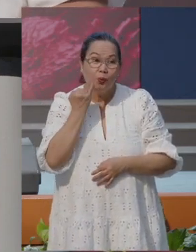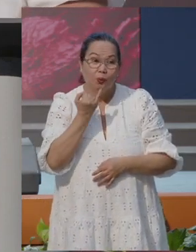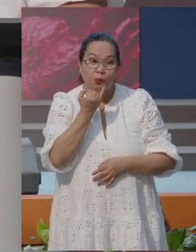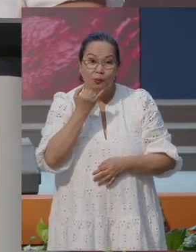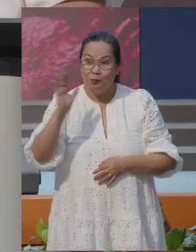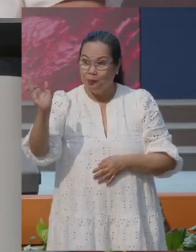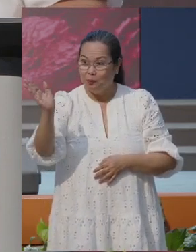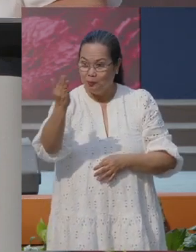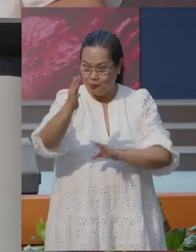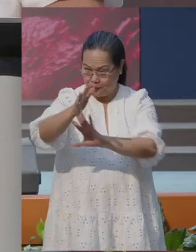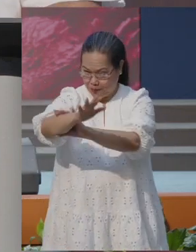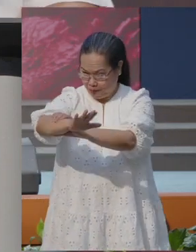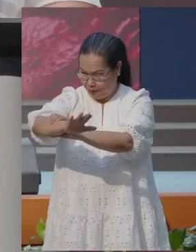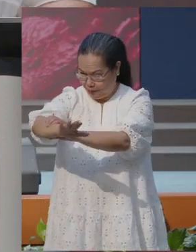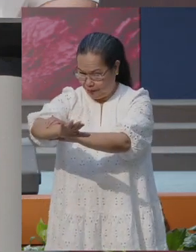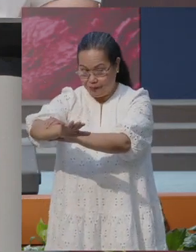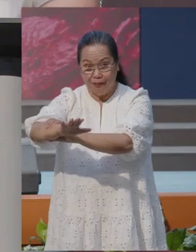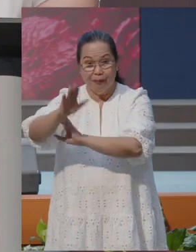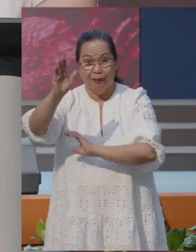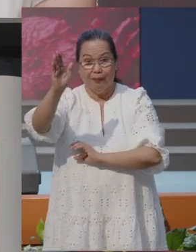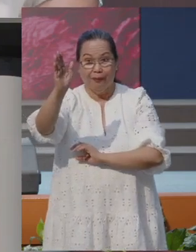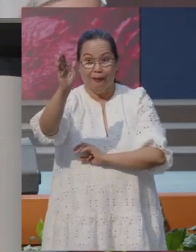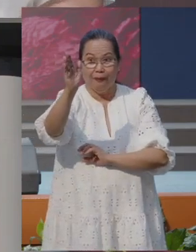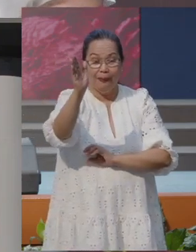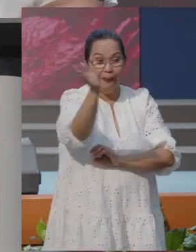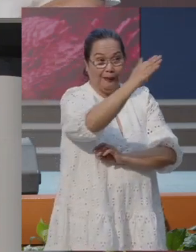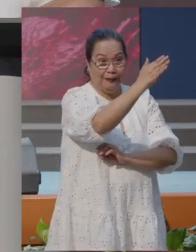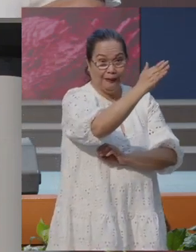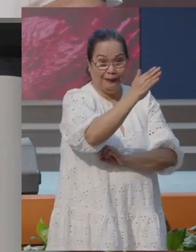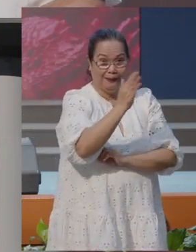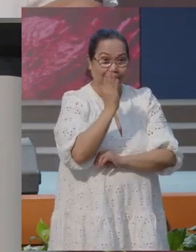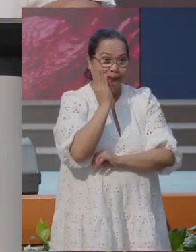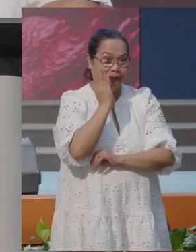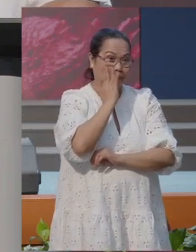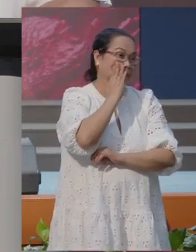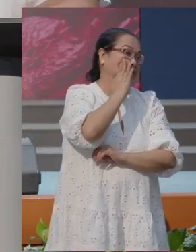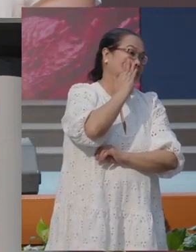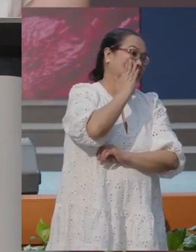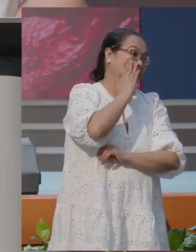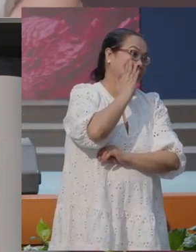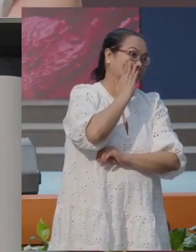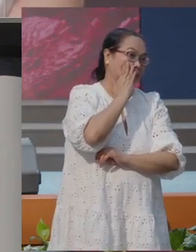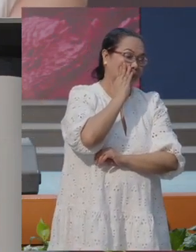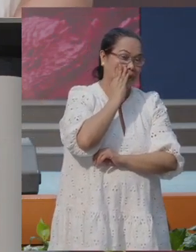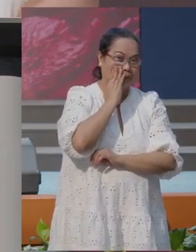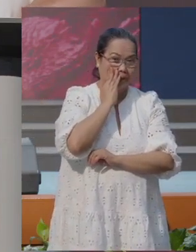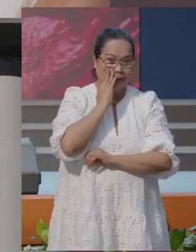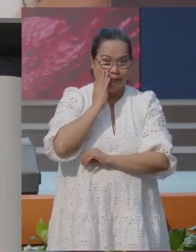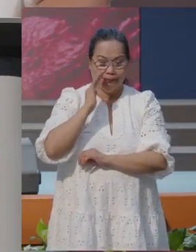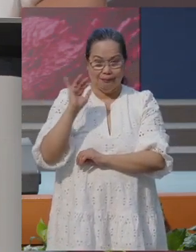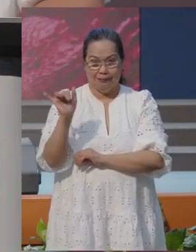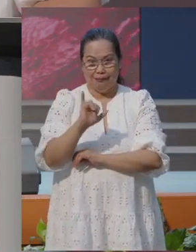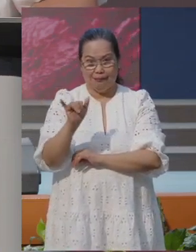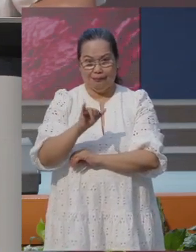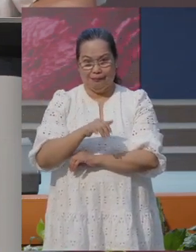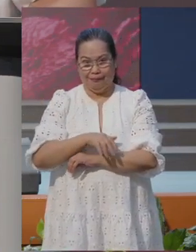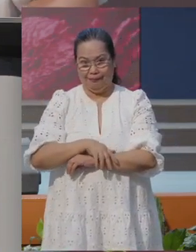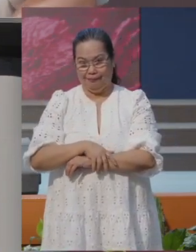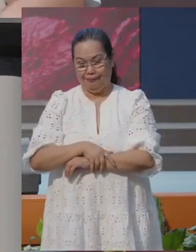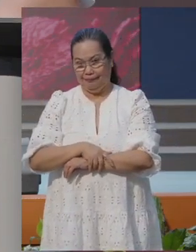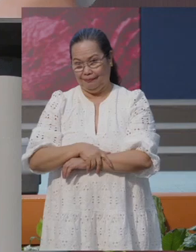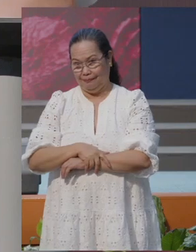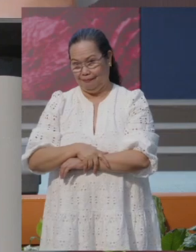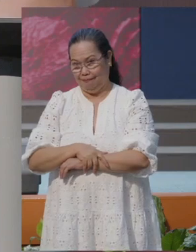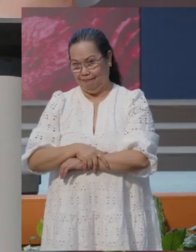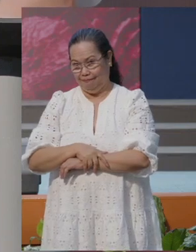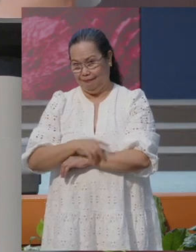right-handed. No? Ang slap you on the right cheek, nung kaharap niya, ay backhanded slap.